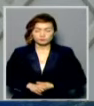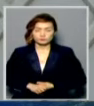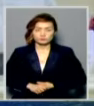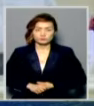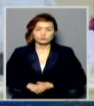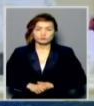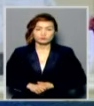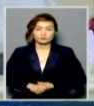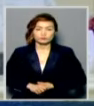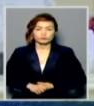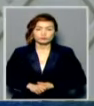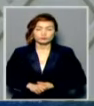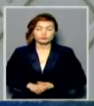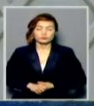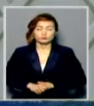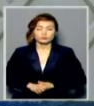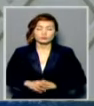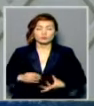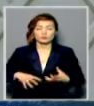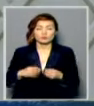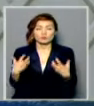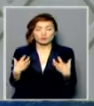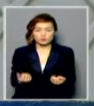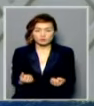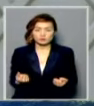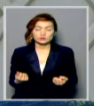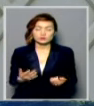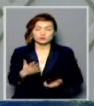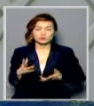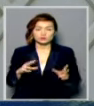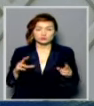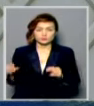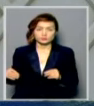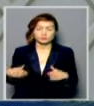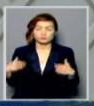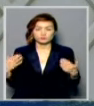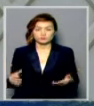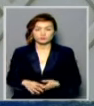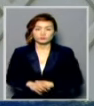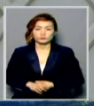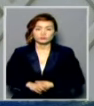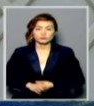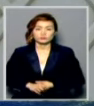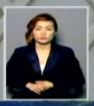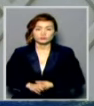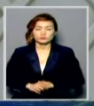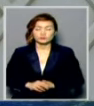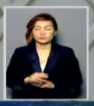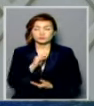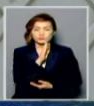мейрамымен шын жүректен құттықтаймын. Баршаңызға денсаулық, шаттық, бақ береке мен жақсылық тілеймін. Әйел